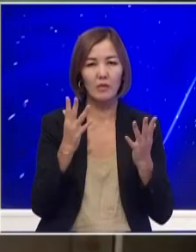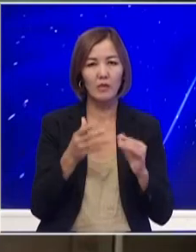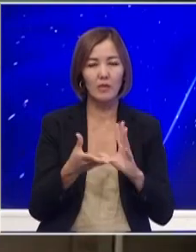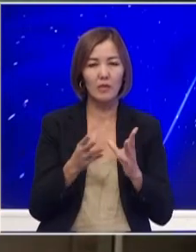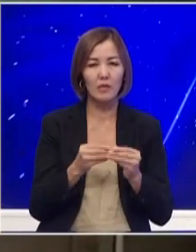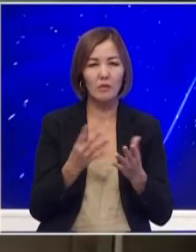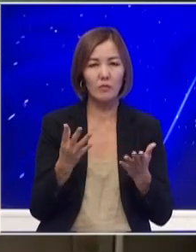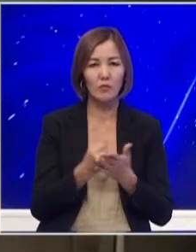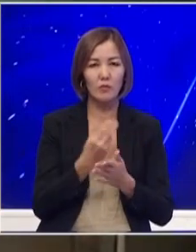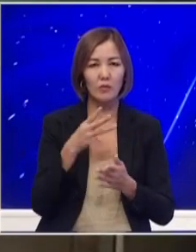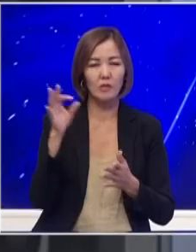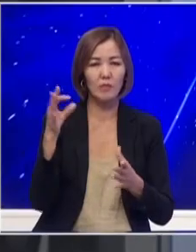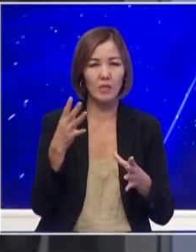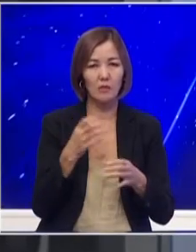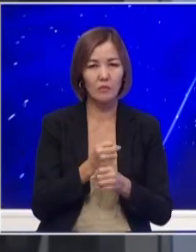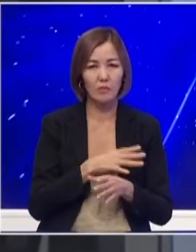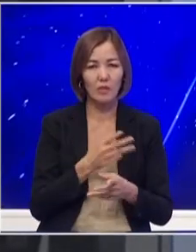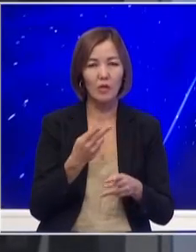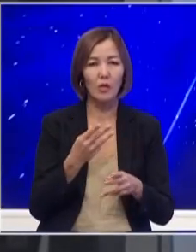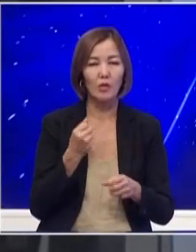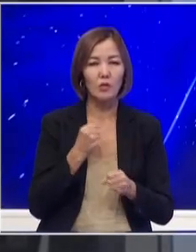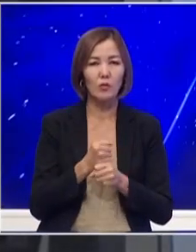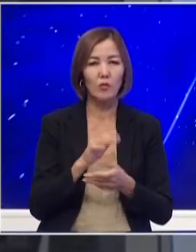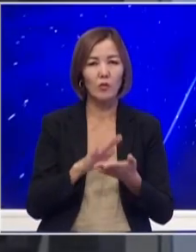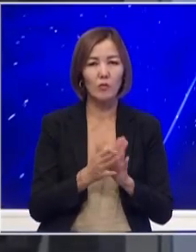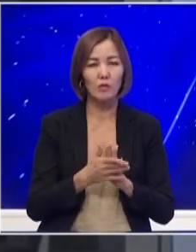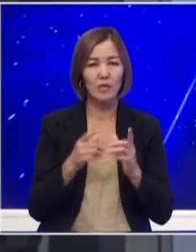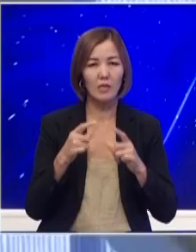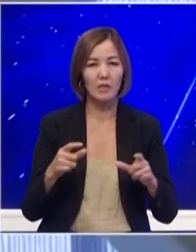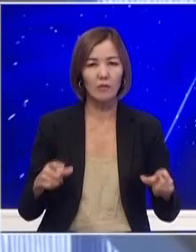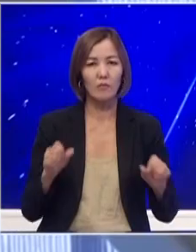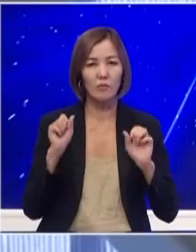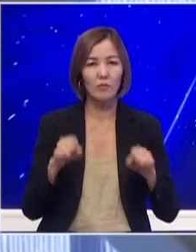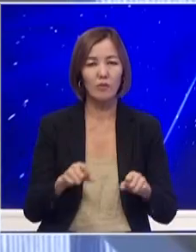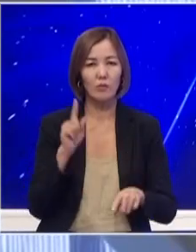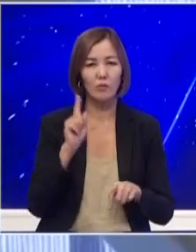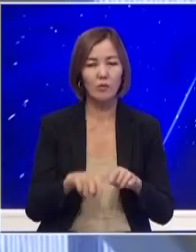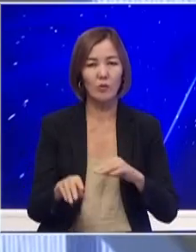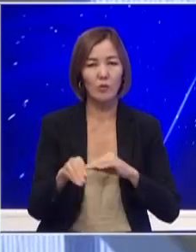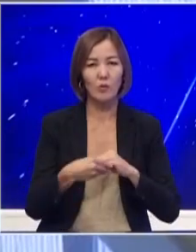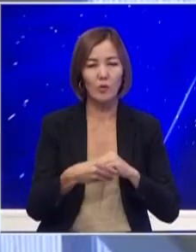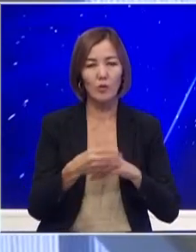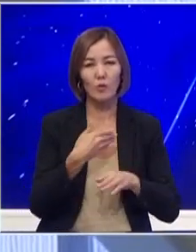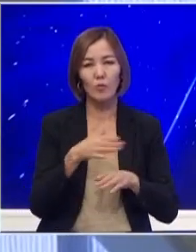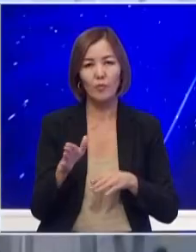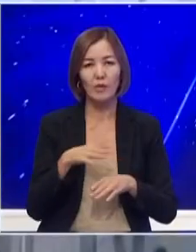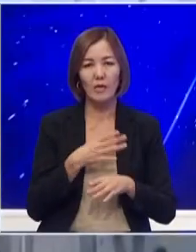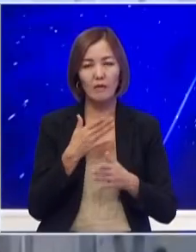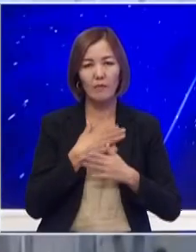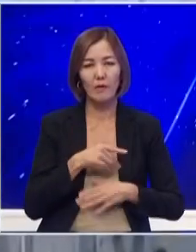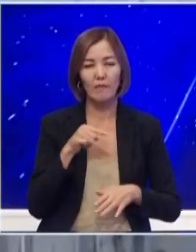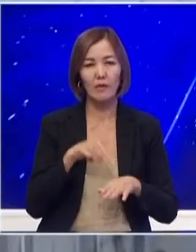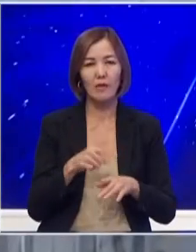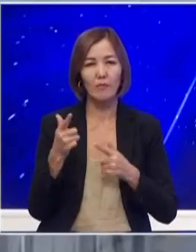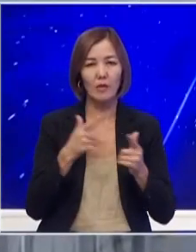успешно сдавших на 30%. Только такие строгие условия на экзамене позволят искоренить коррупцию и положительно повлияют